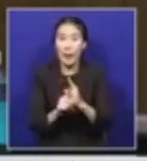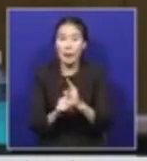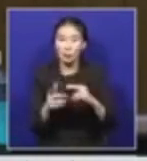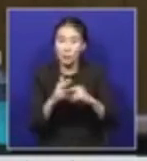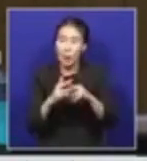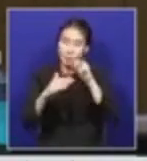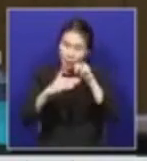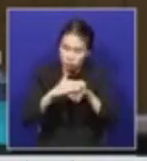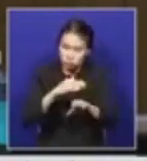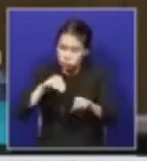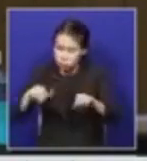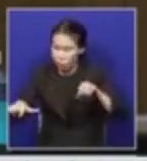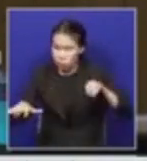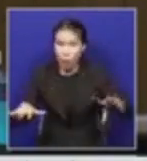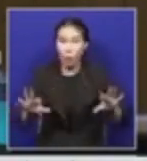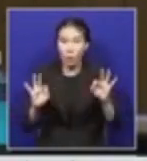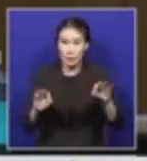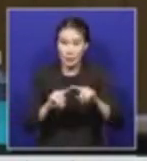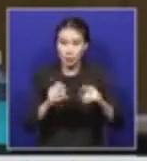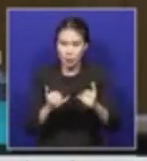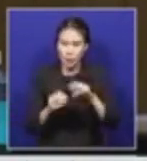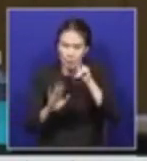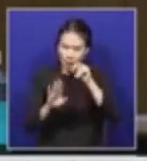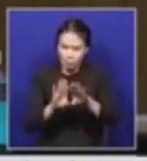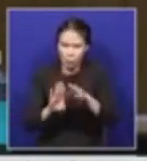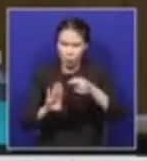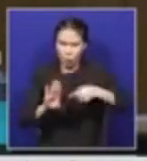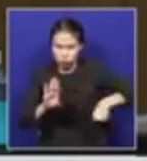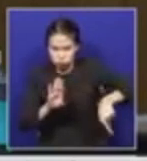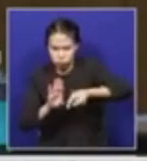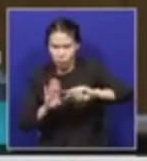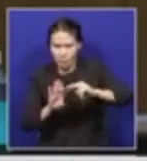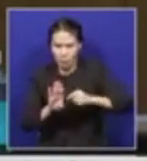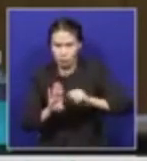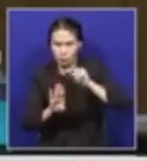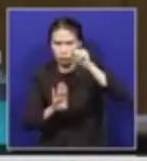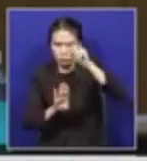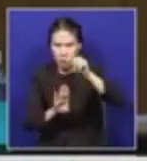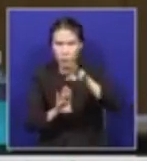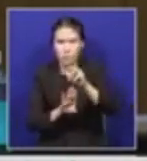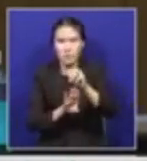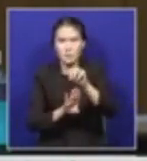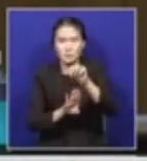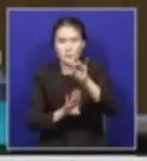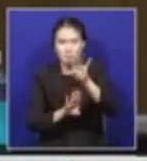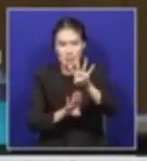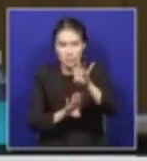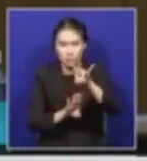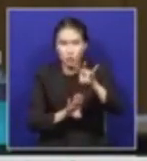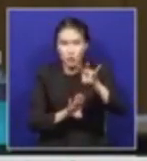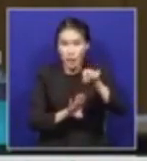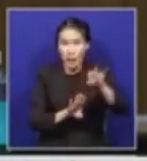ทุกคลองนะครับแต่ประตูน้ำอ้อมเนี่ยนะครับต้องให้น้ำขึ้นสูงถึงระดับ 47.5 เมตรนะครับ